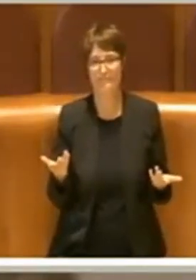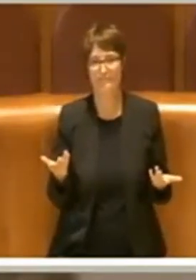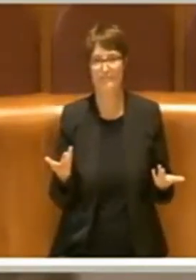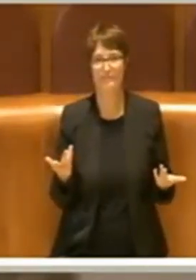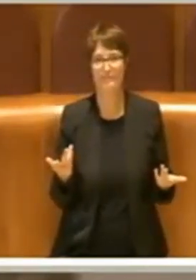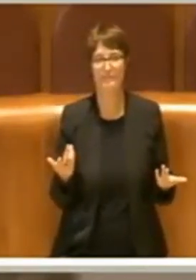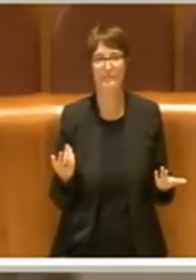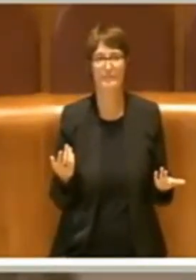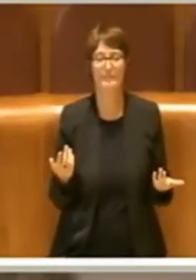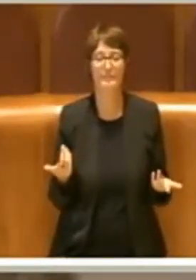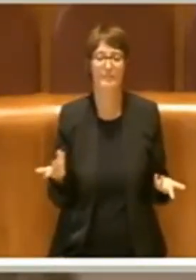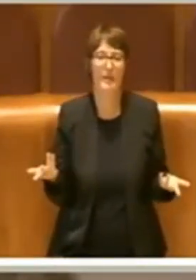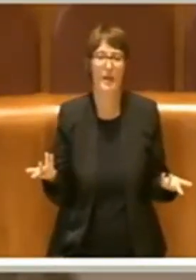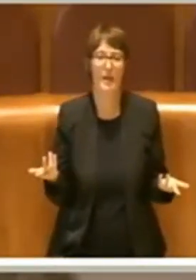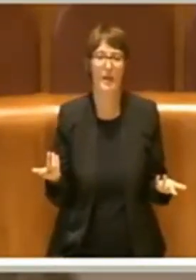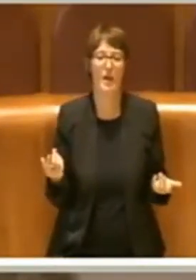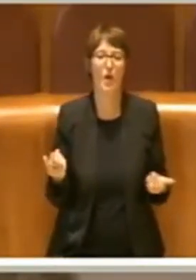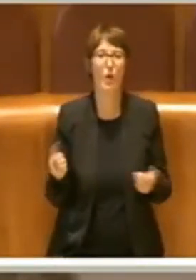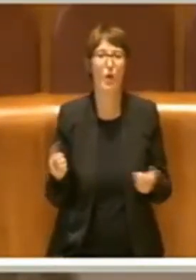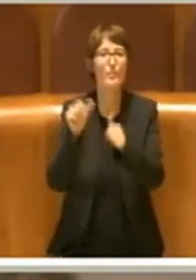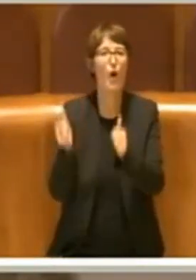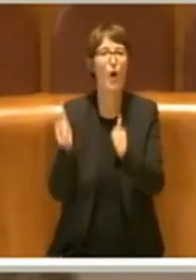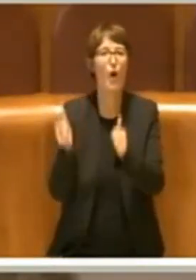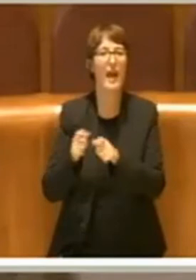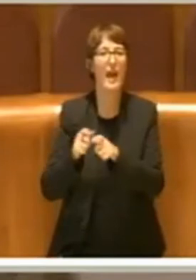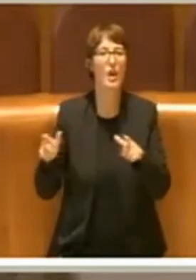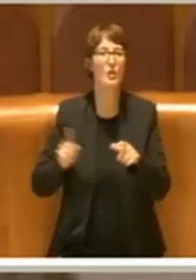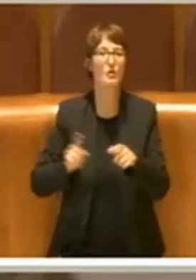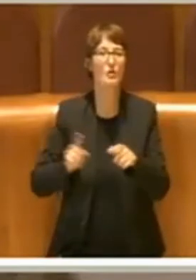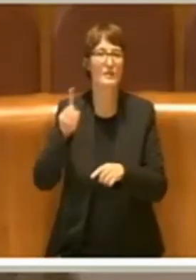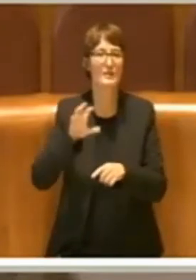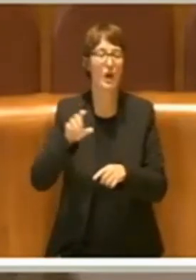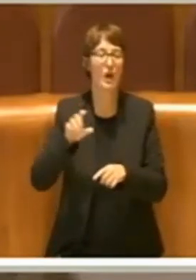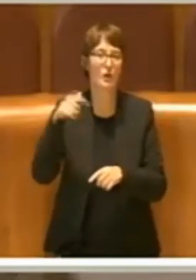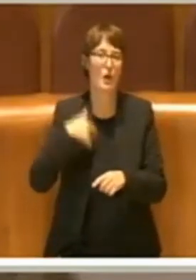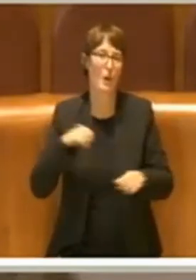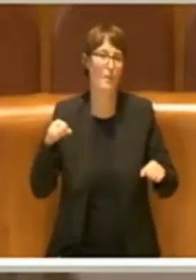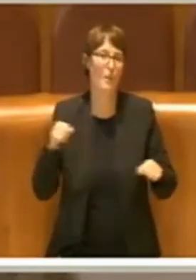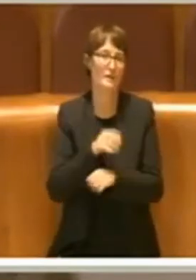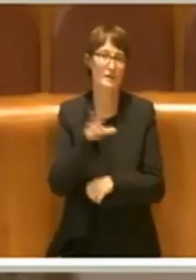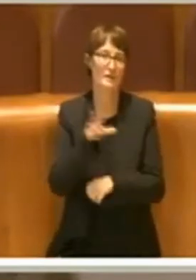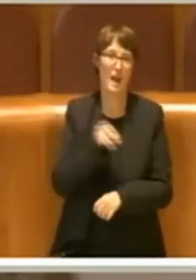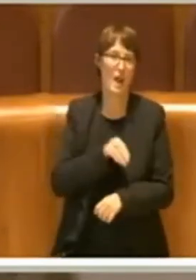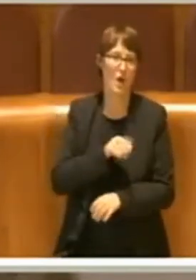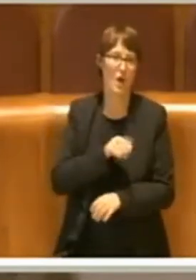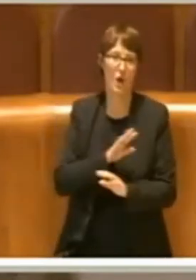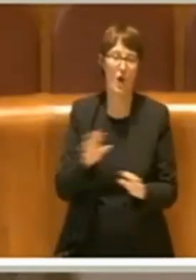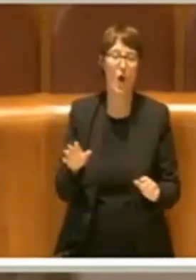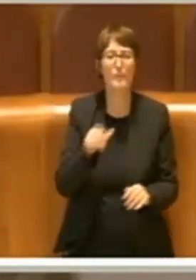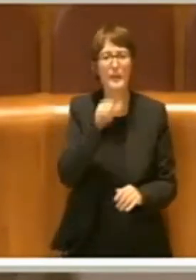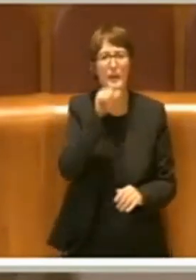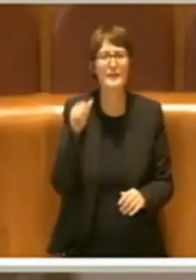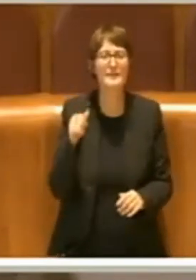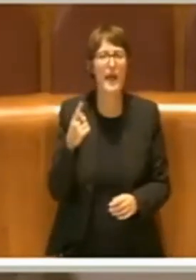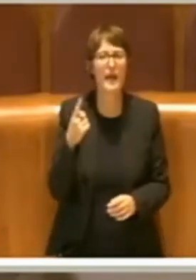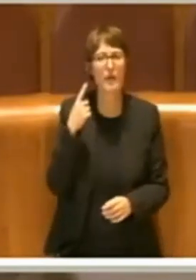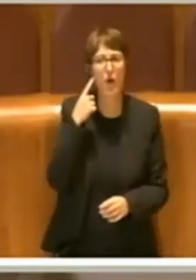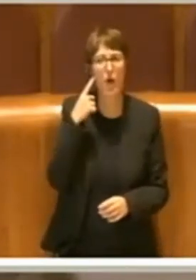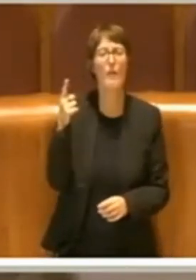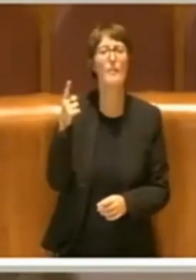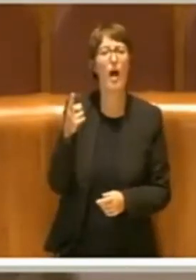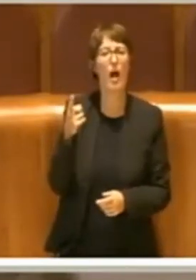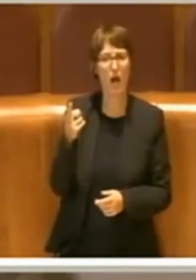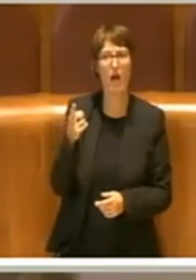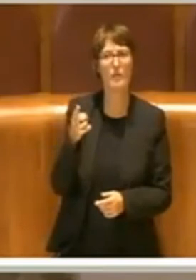siano assolutamente replicabili qui. Si tratta però di trarre ispirazione da chi ha affrontato